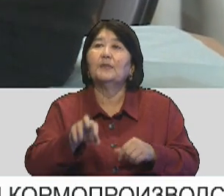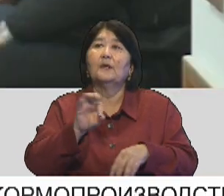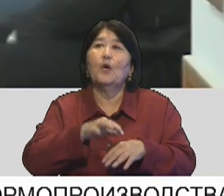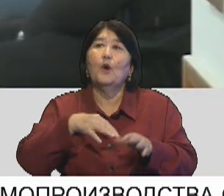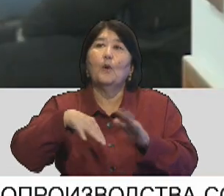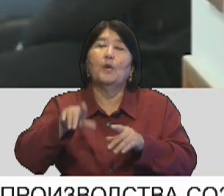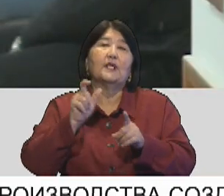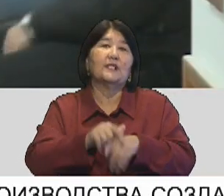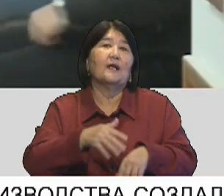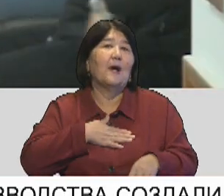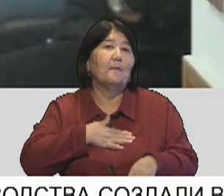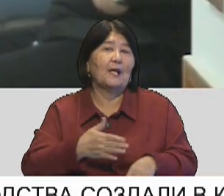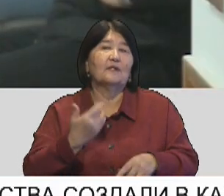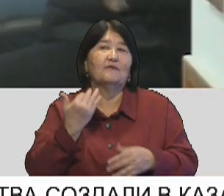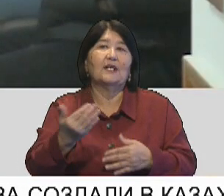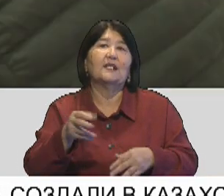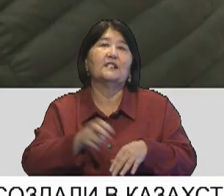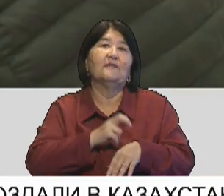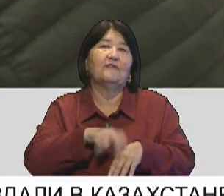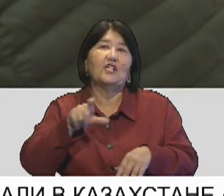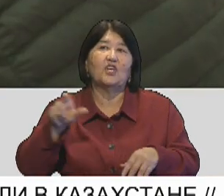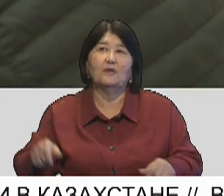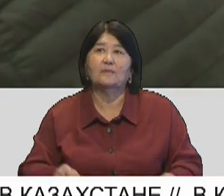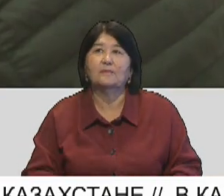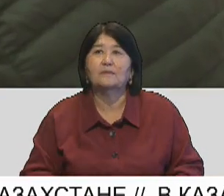уходил со словами благодарности в Арес врачей